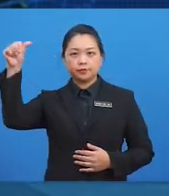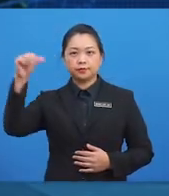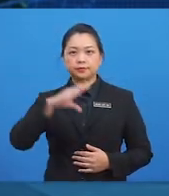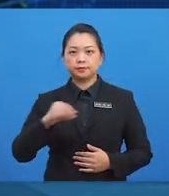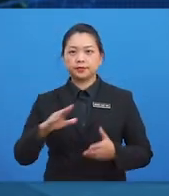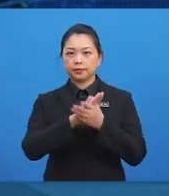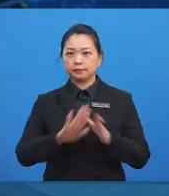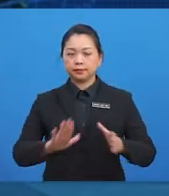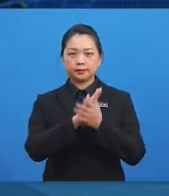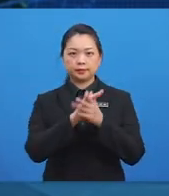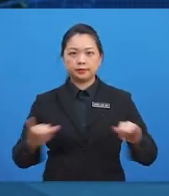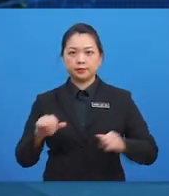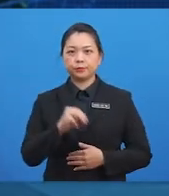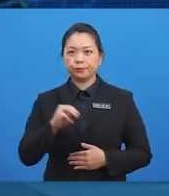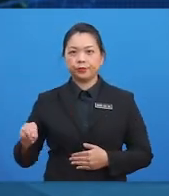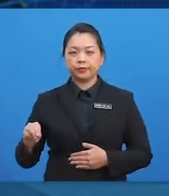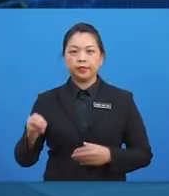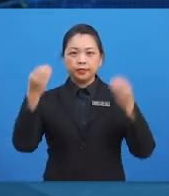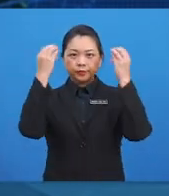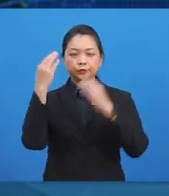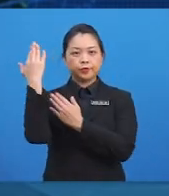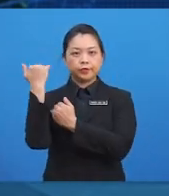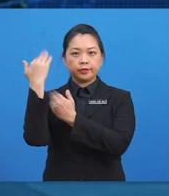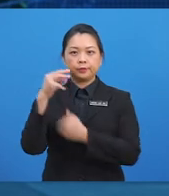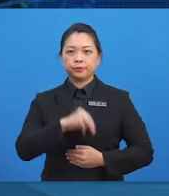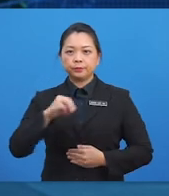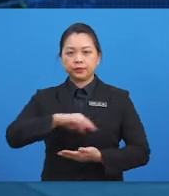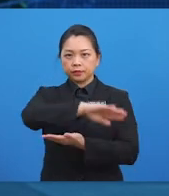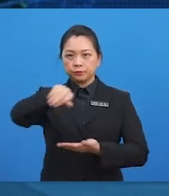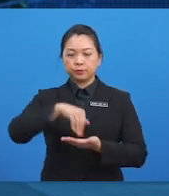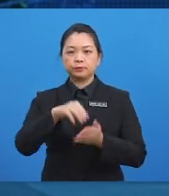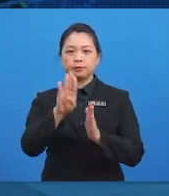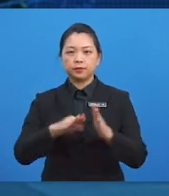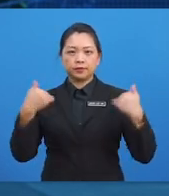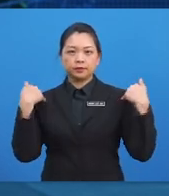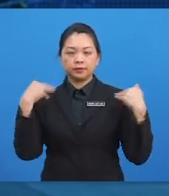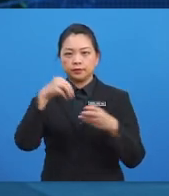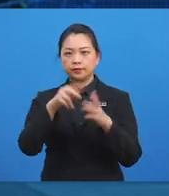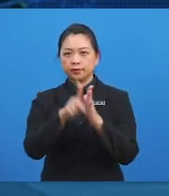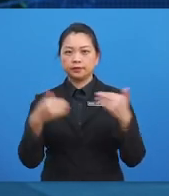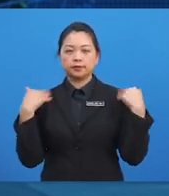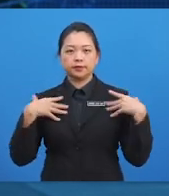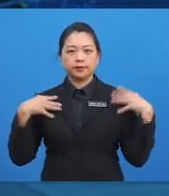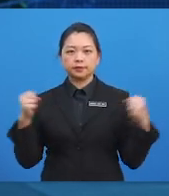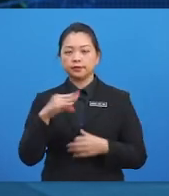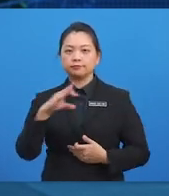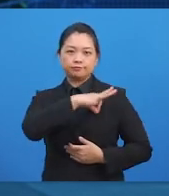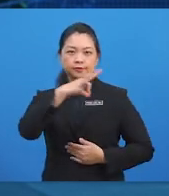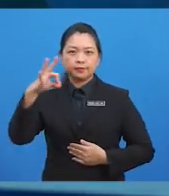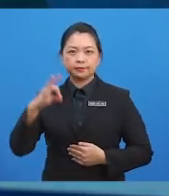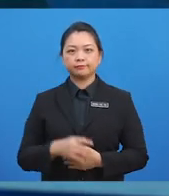Assalamualaikum dan selamat sejahtera murid-murid. Cikgu harap murid-murid semua berada dalam keadaan sihat dan kekal